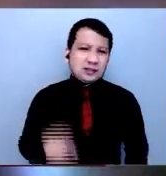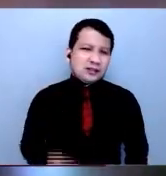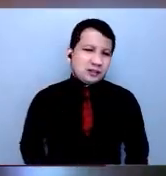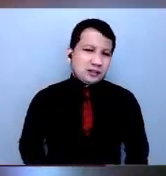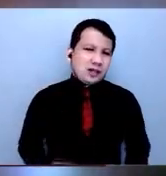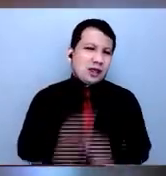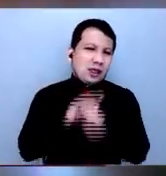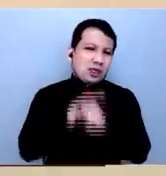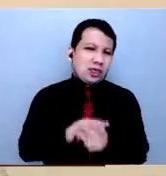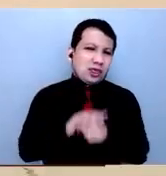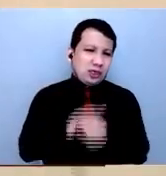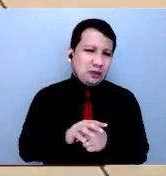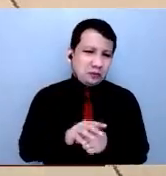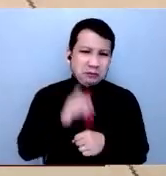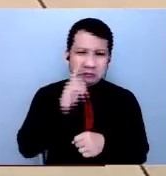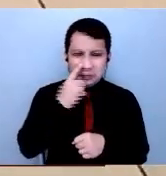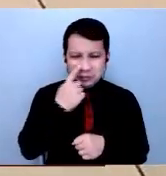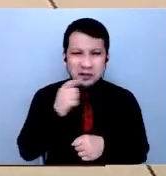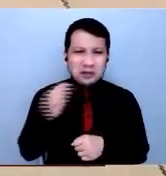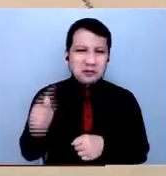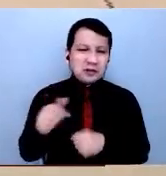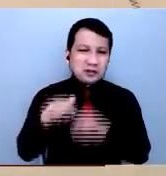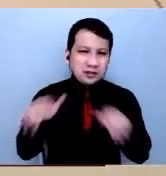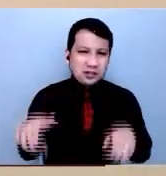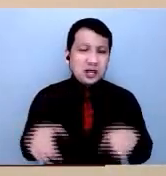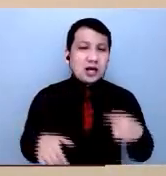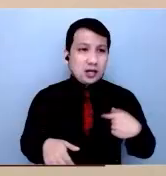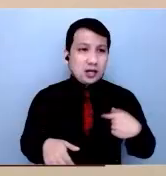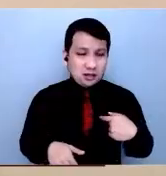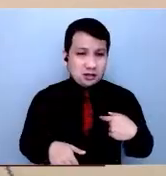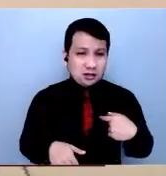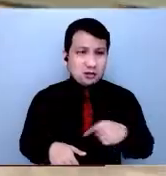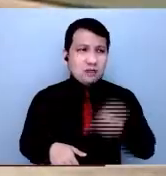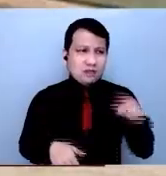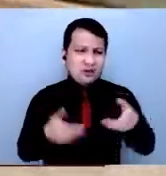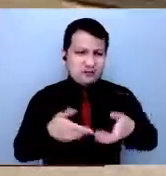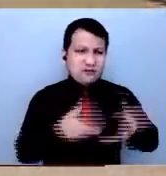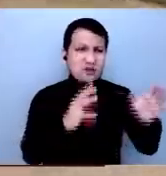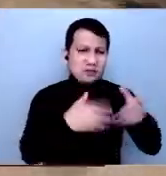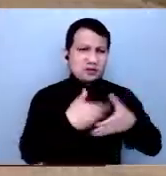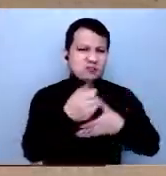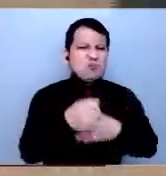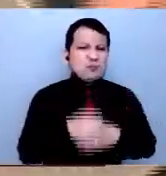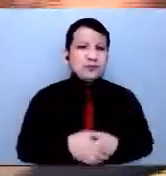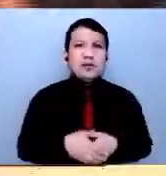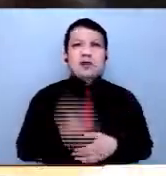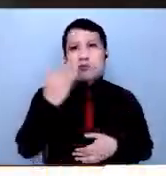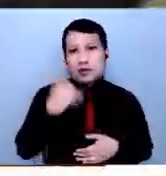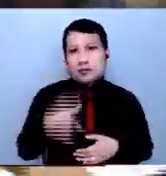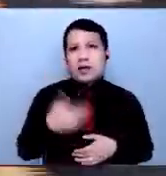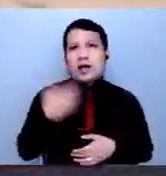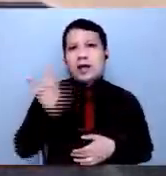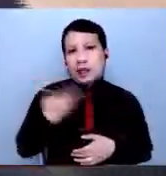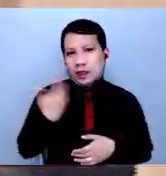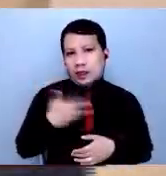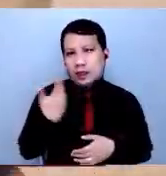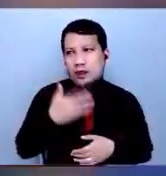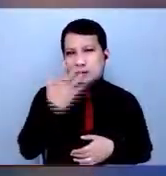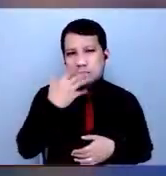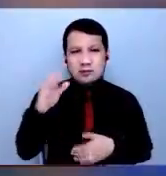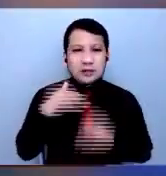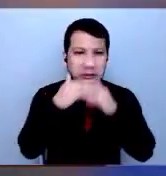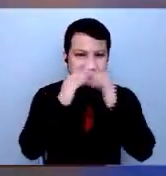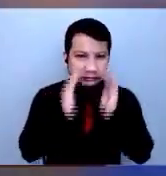stress. Para sabi ko, sige, lalabas muna tayo. Kasi masyado mainit sa bahay. Parang nalulungkot na